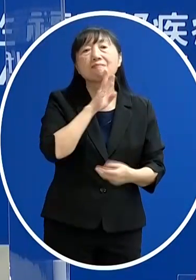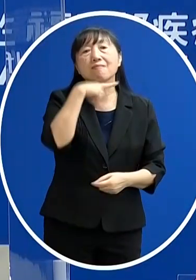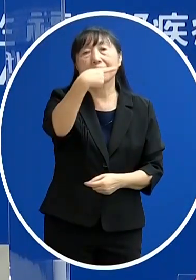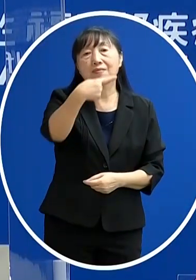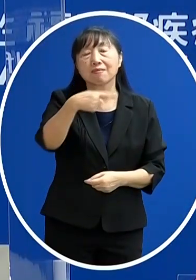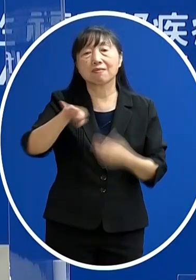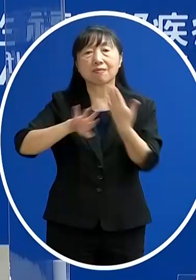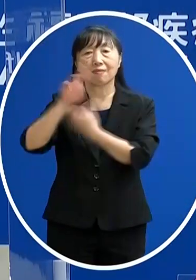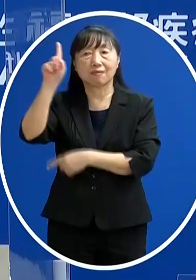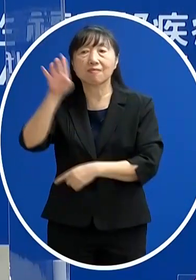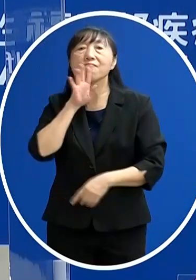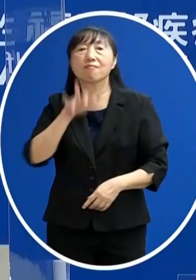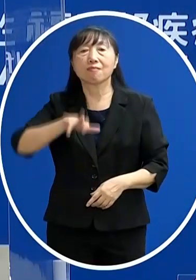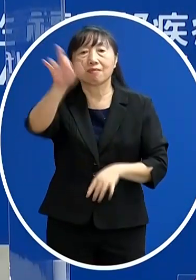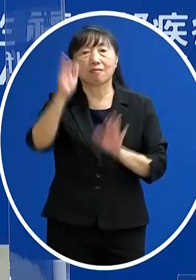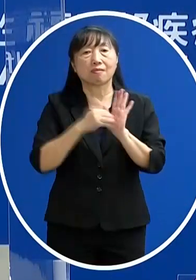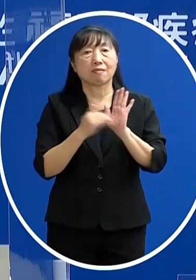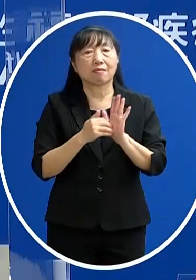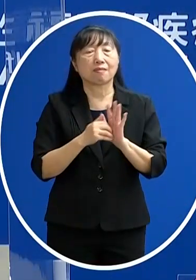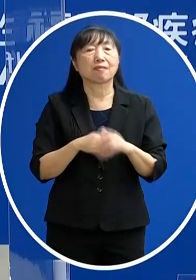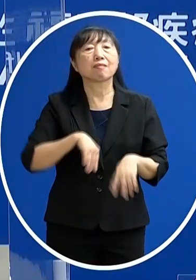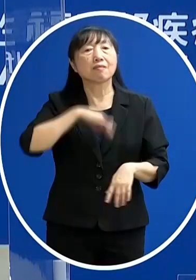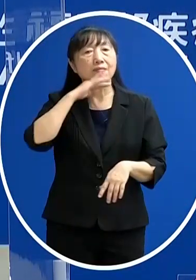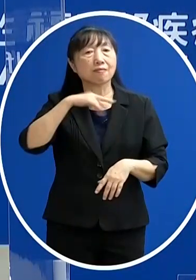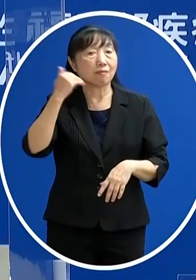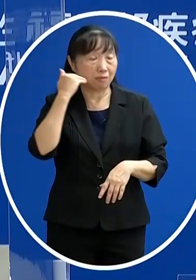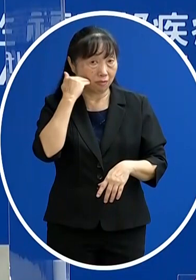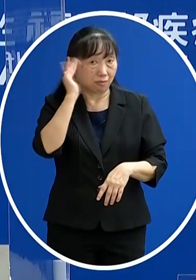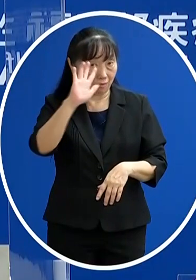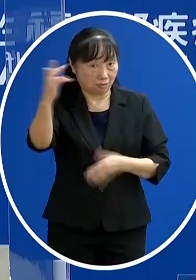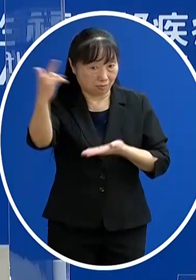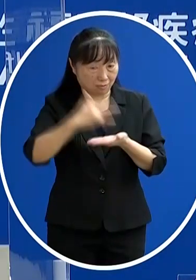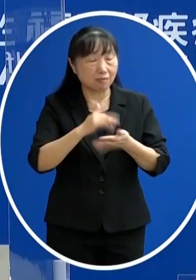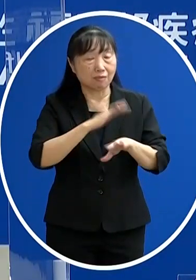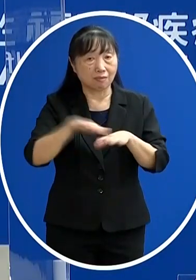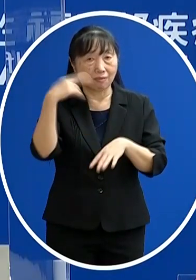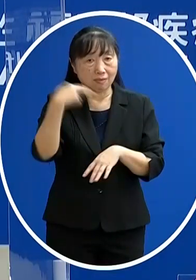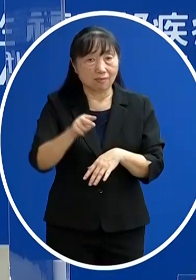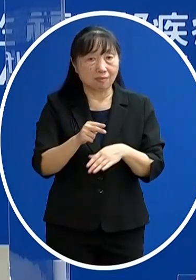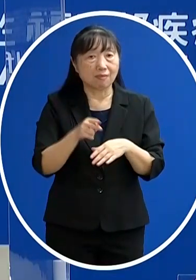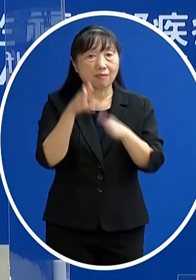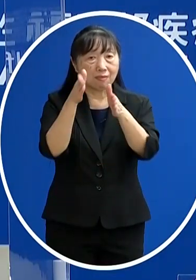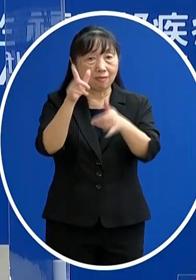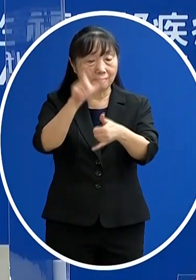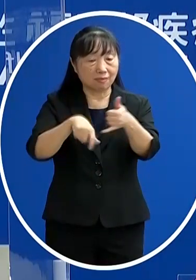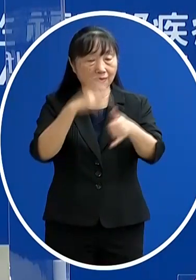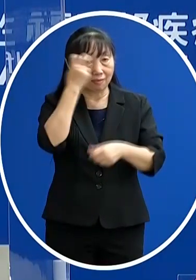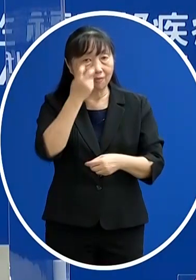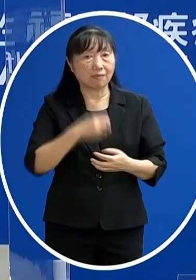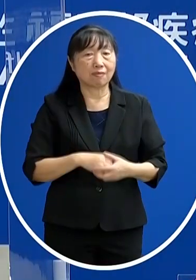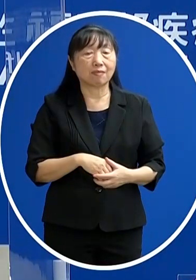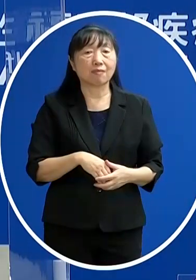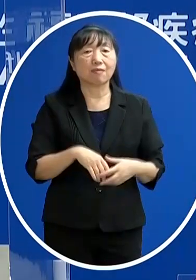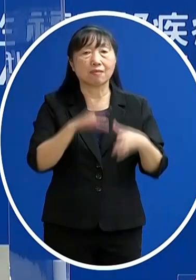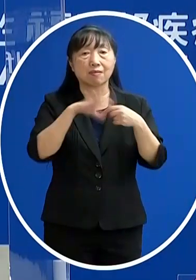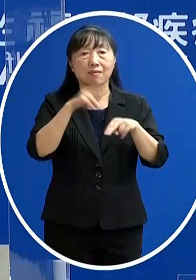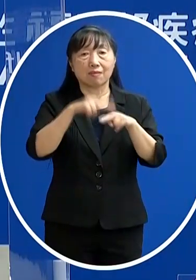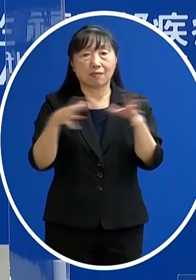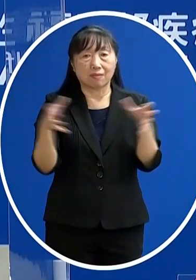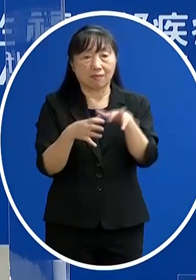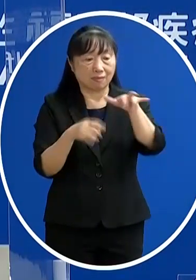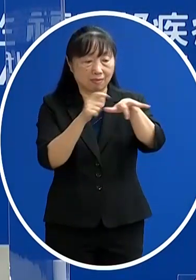已经出境，那回来如果回来的话我们会再采，所以基本上在这个同班机的接触